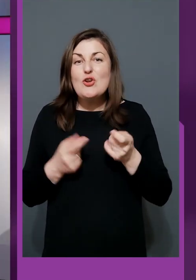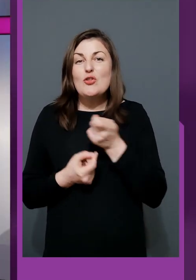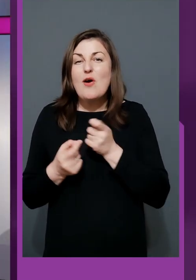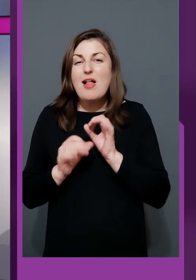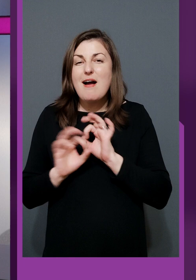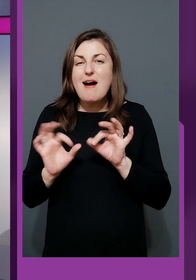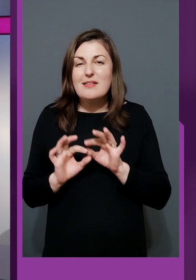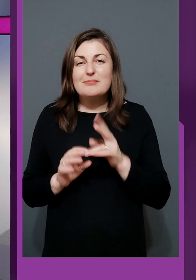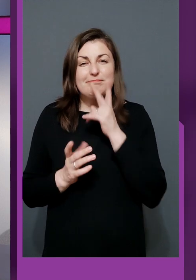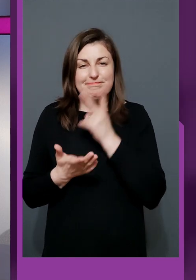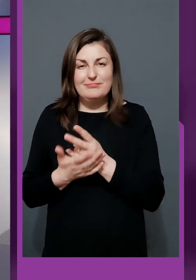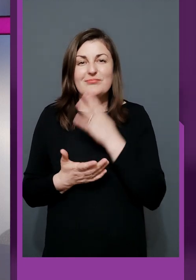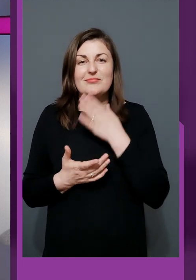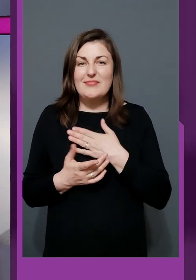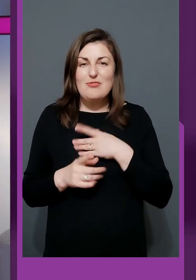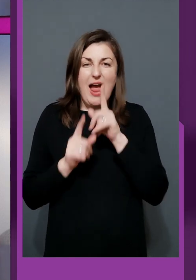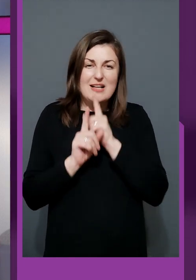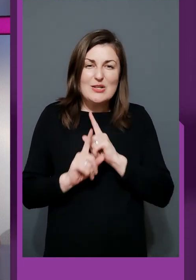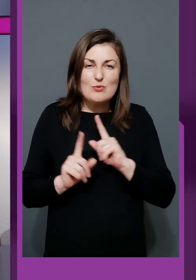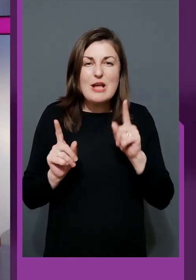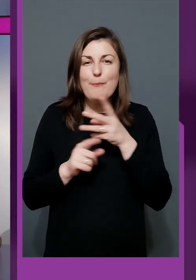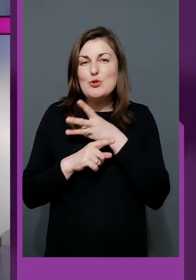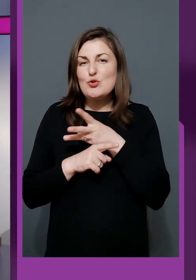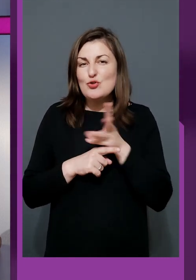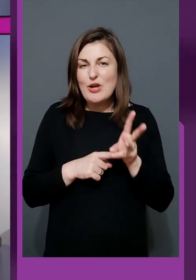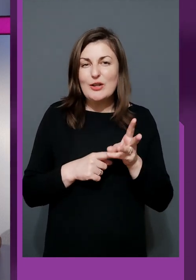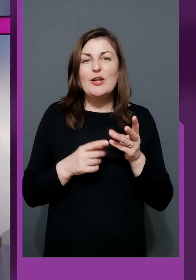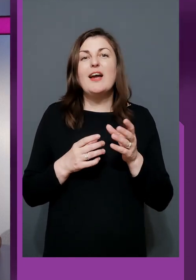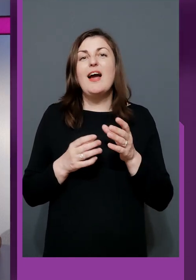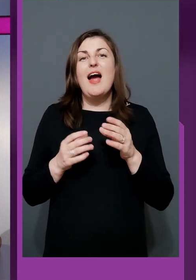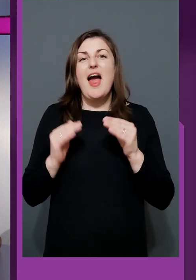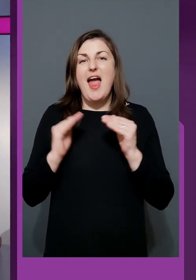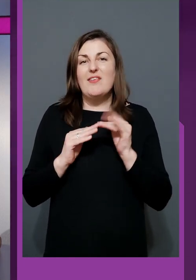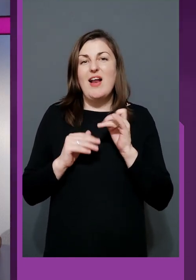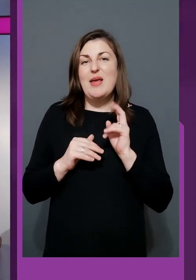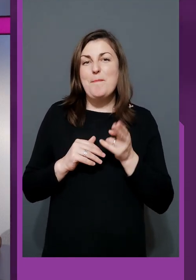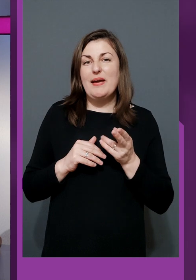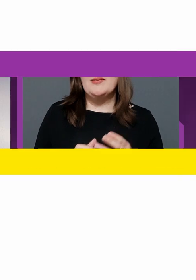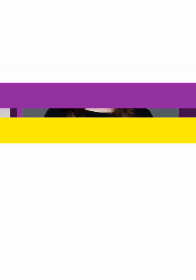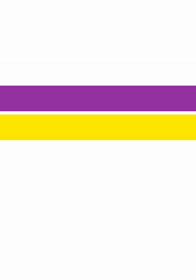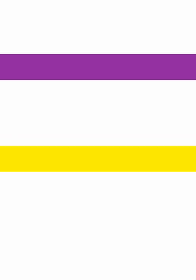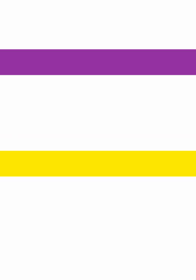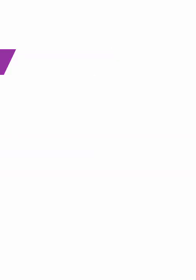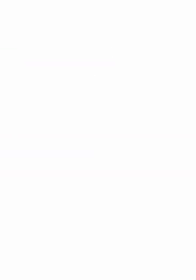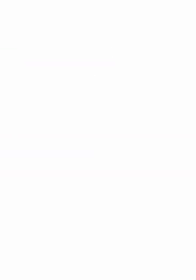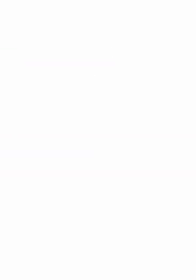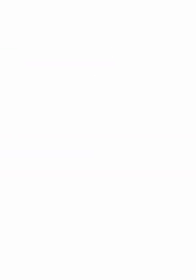докладно Побачимо В нашому ексклюзивному сюжеті знімальної групи каналу еквалімпік